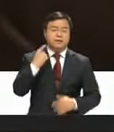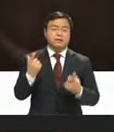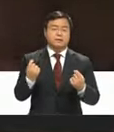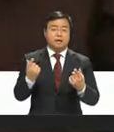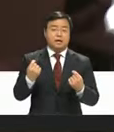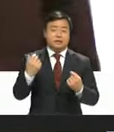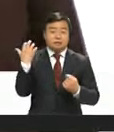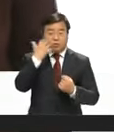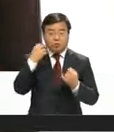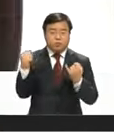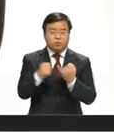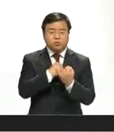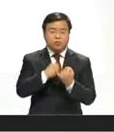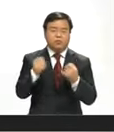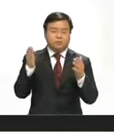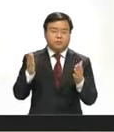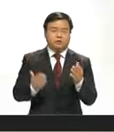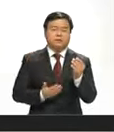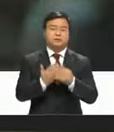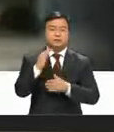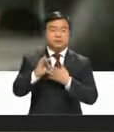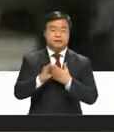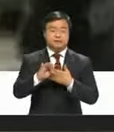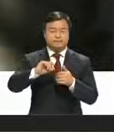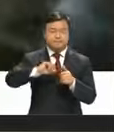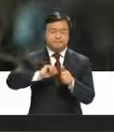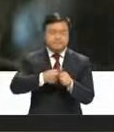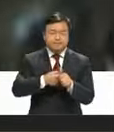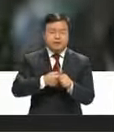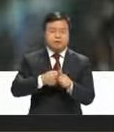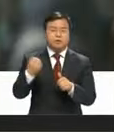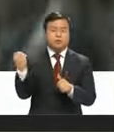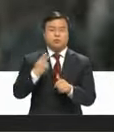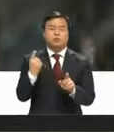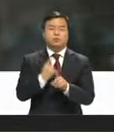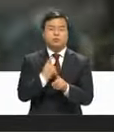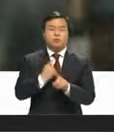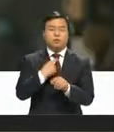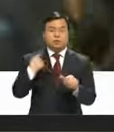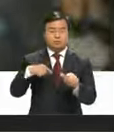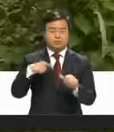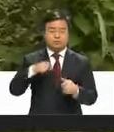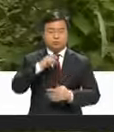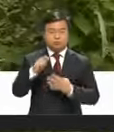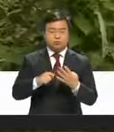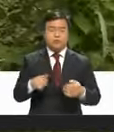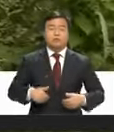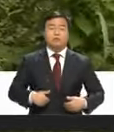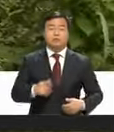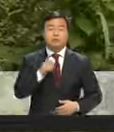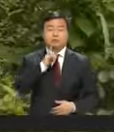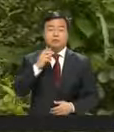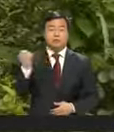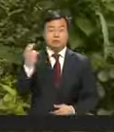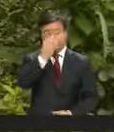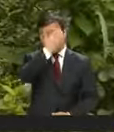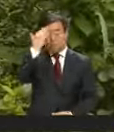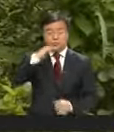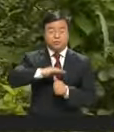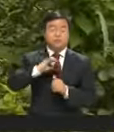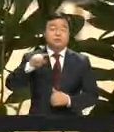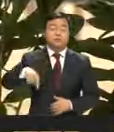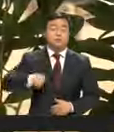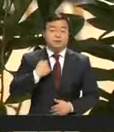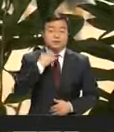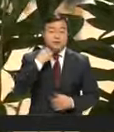경우 가해자에 대한 확실한 처벌과 함께 교화 프로그램이 절실하다고 말합니다. 또 청소년들 스스로가 또래